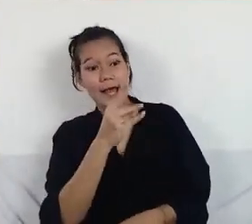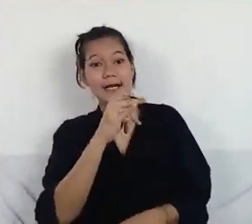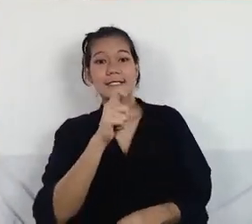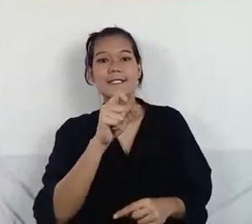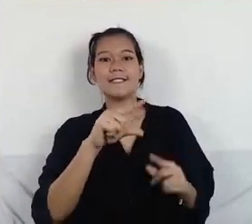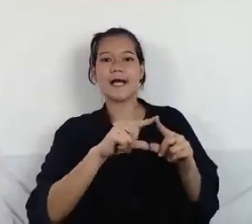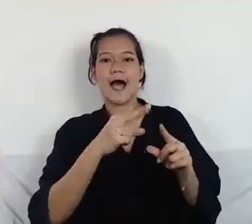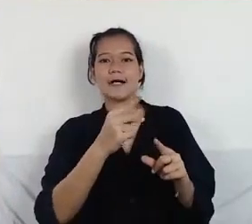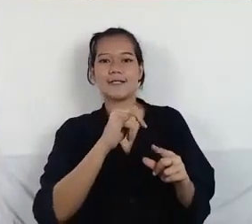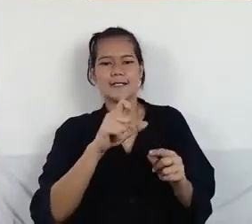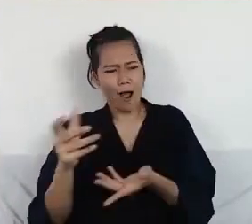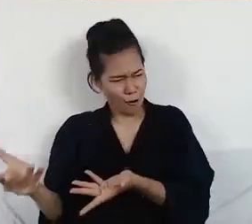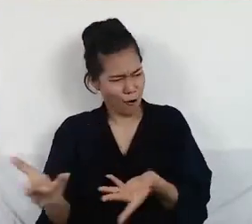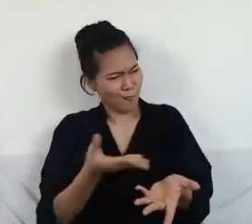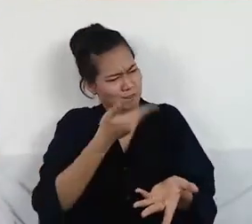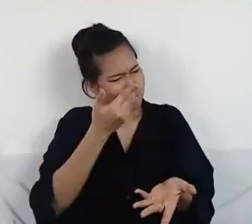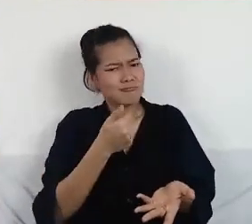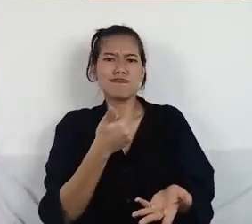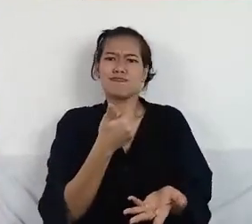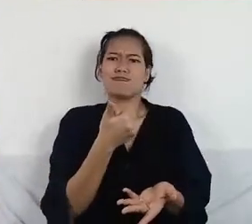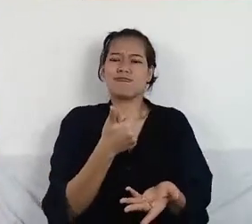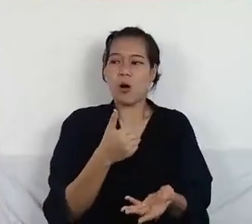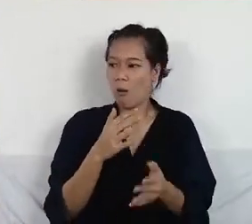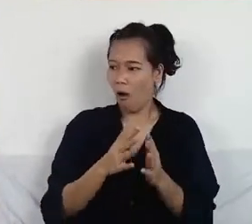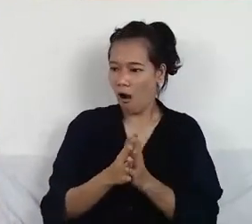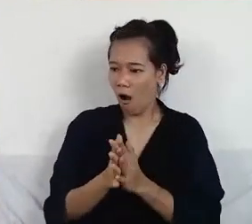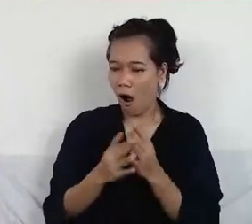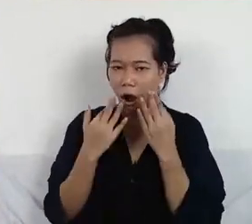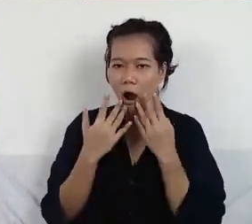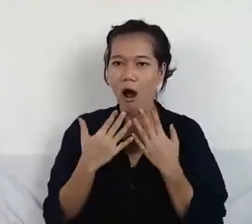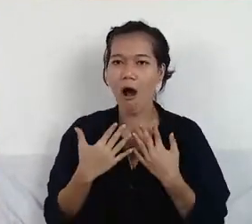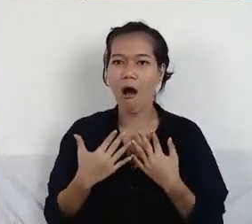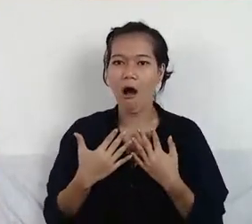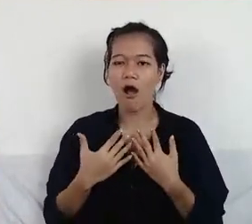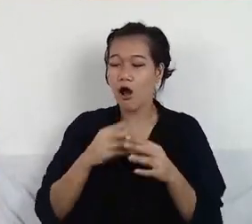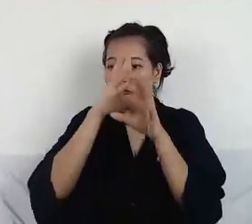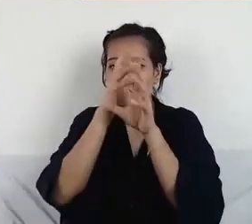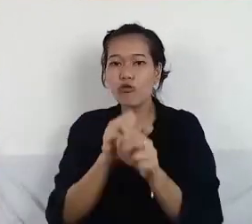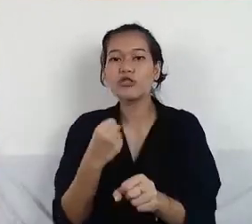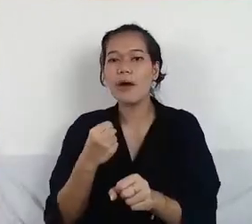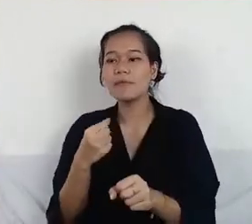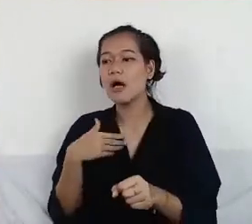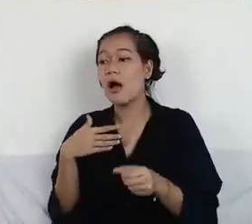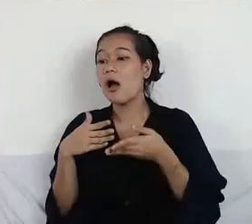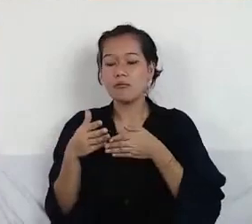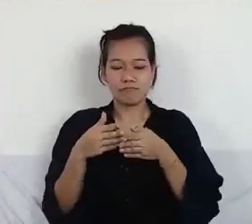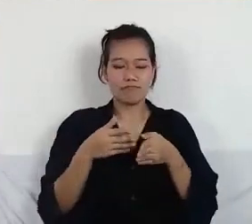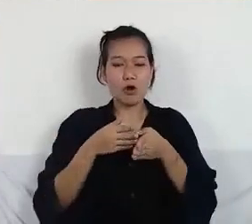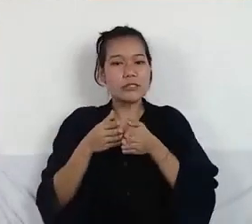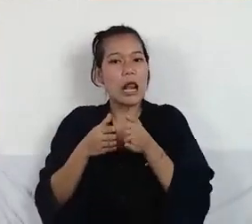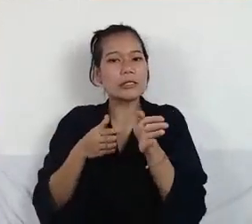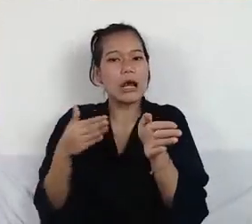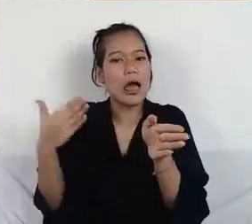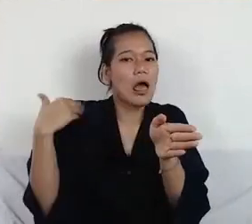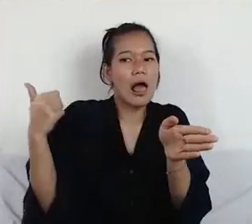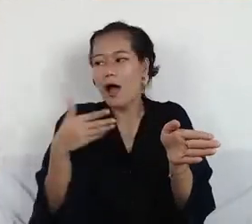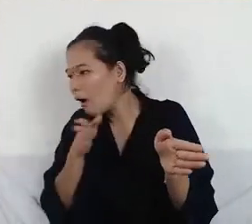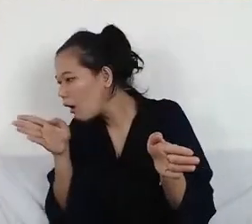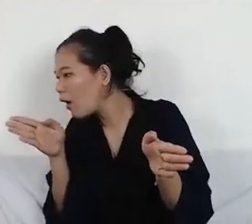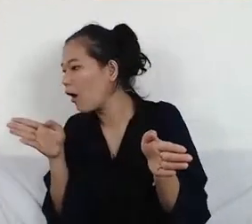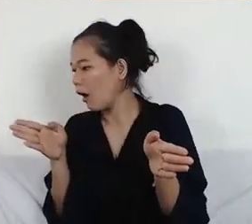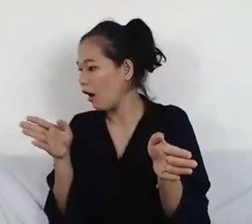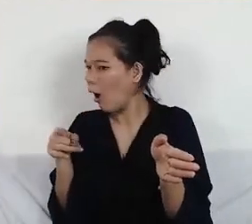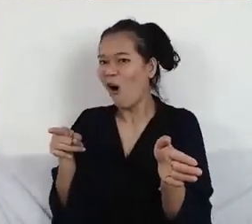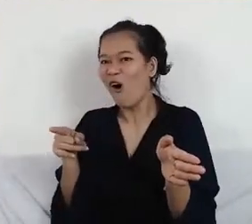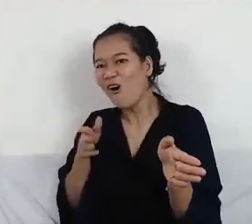Ada di depan mata. Iya kan? Mau jalan ke sana, ada rica-rica. Milih